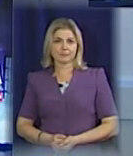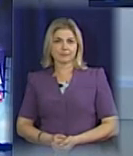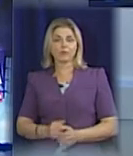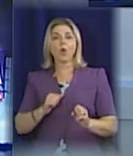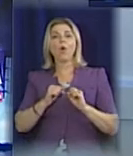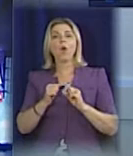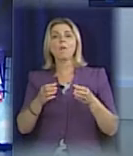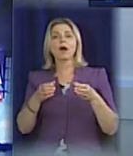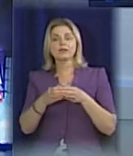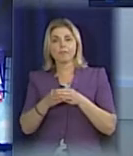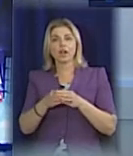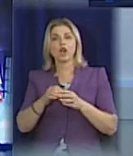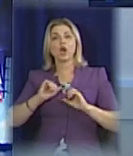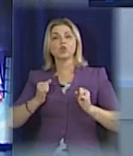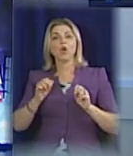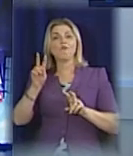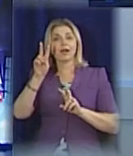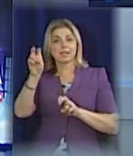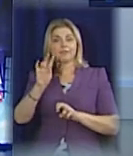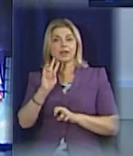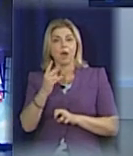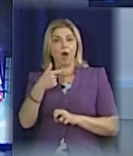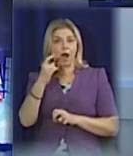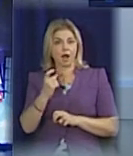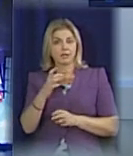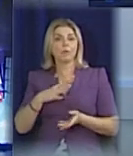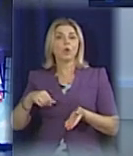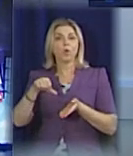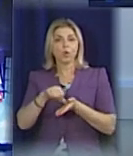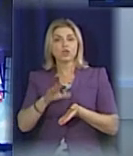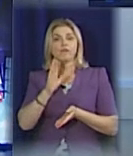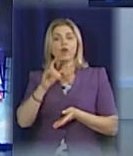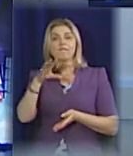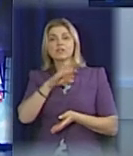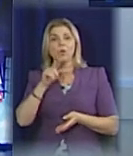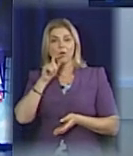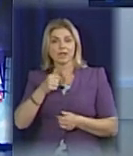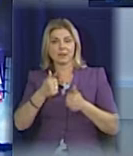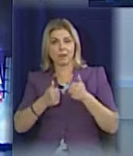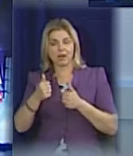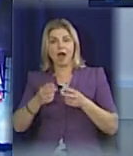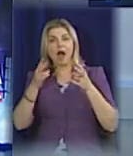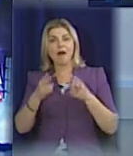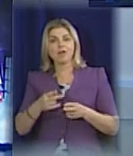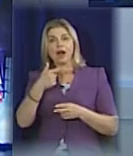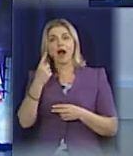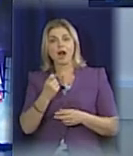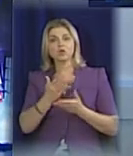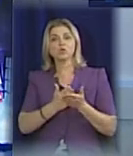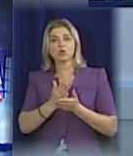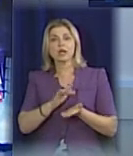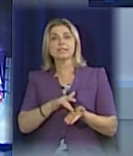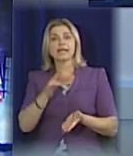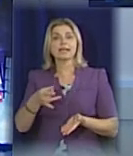Команда публічного акціонерного товариства «Миколаївгаз» взяла участь у всеукраїнських змаганнях аварійних газових служб у центральному